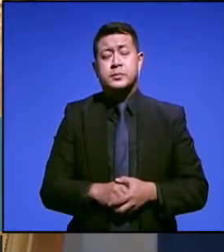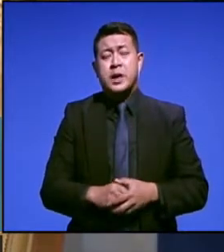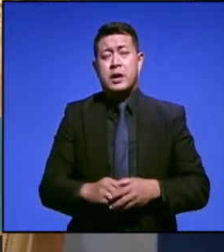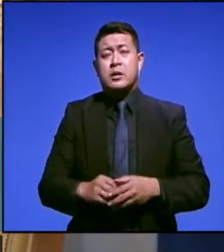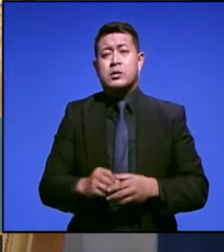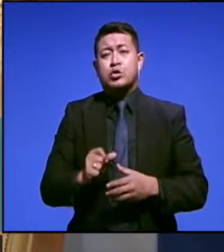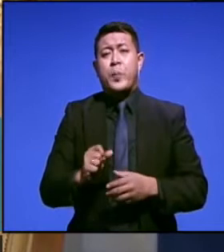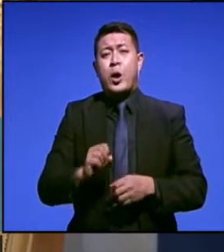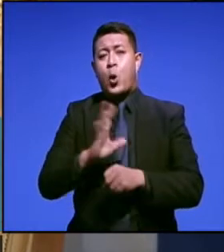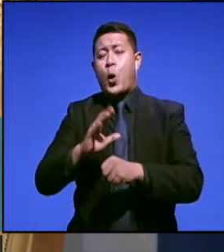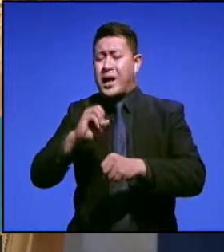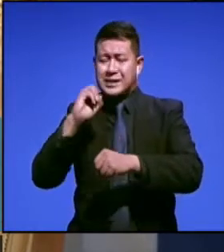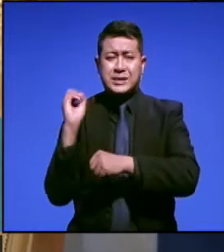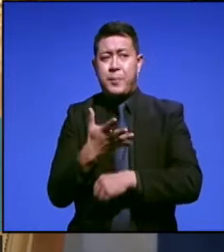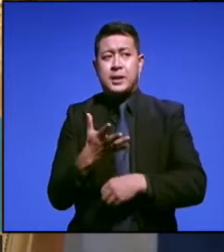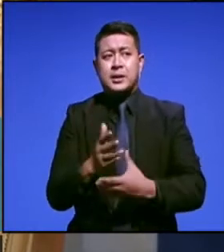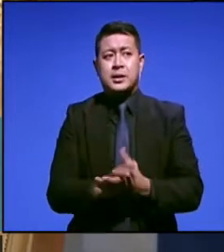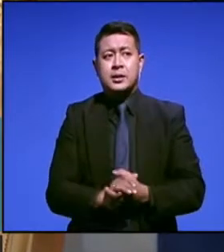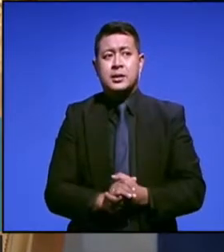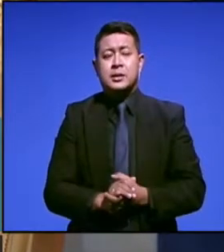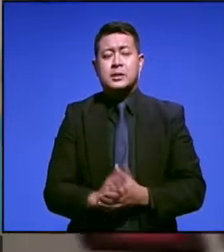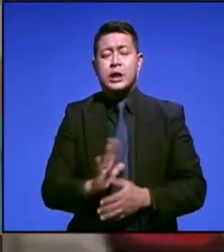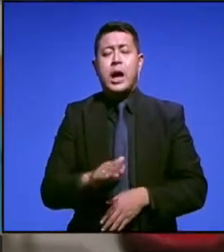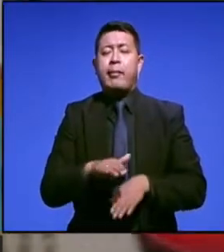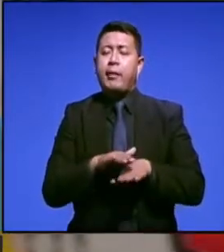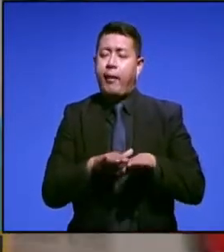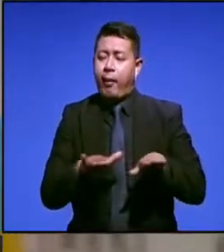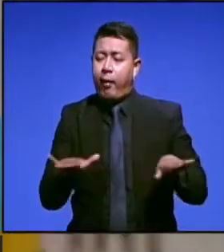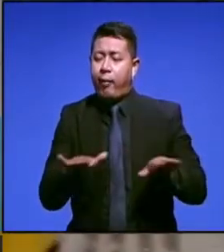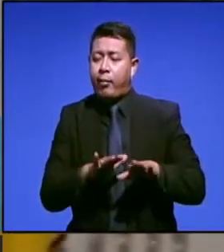percepatan penanganan ini, jadi tidak datar-datar saja.